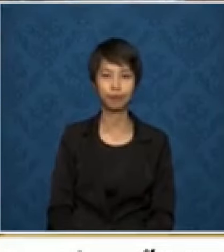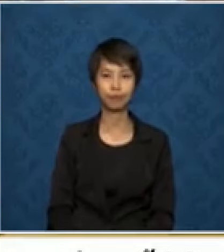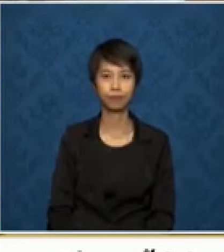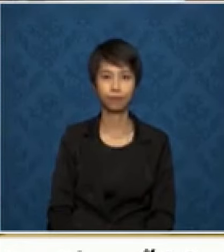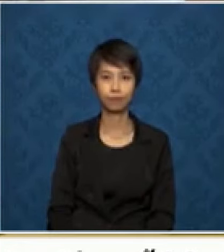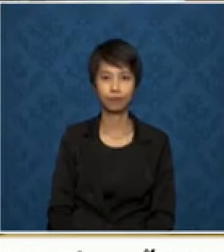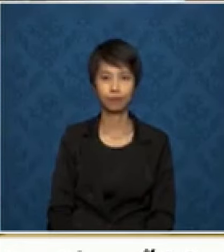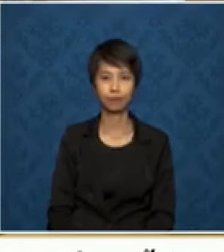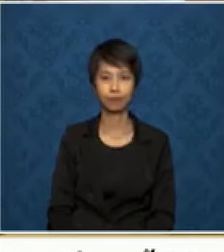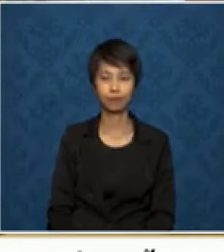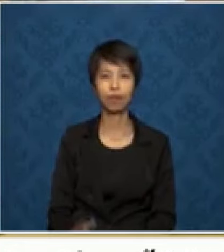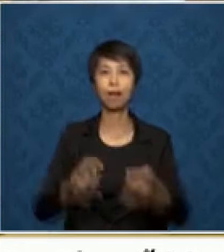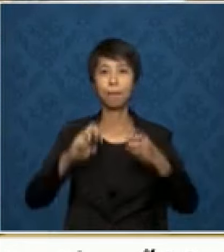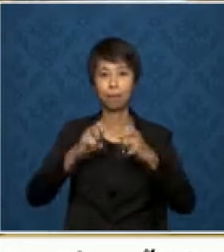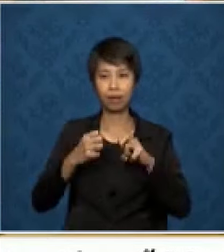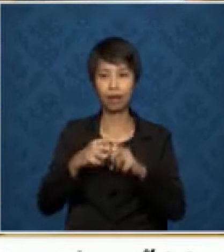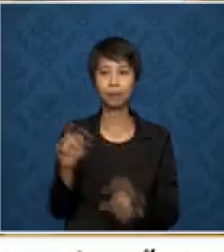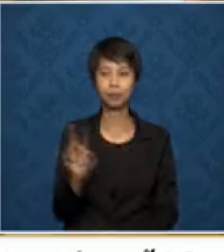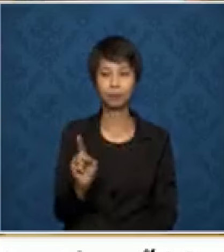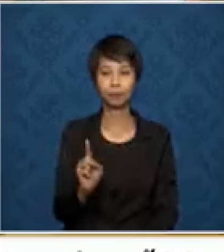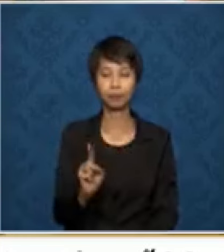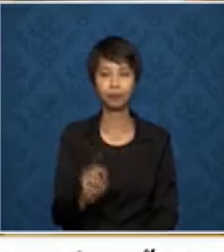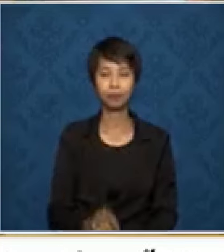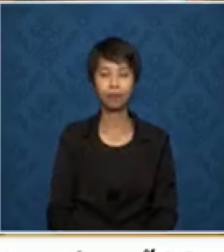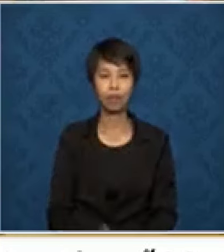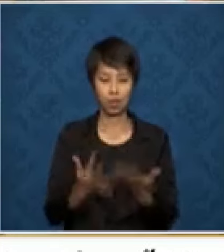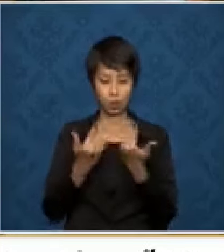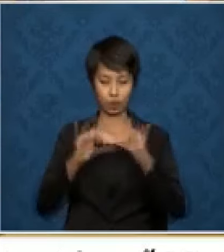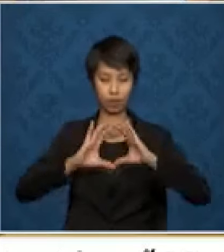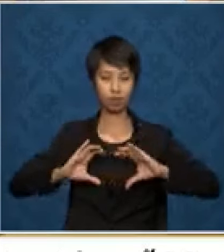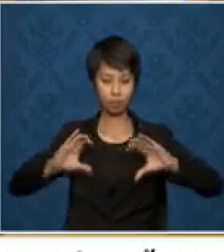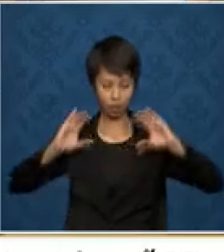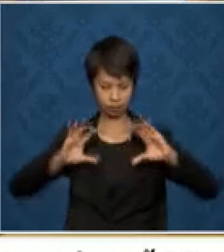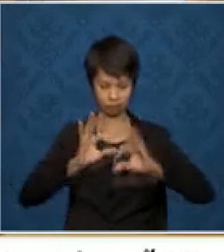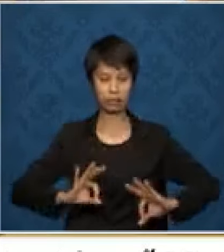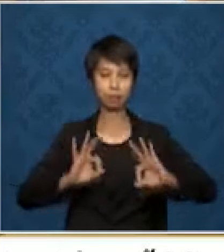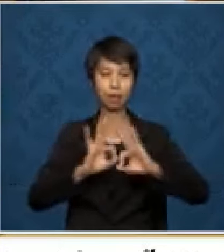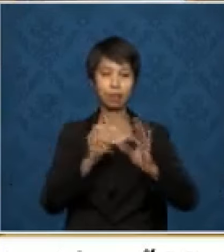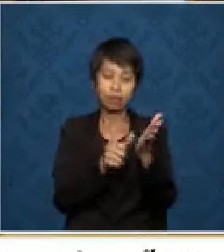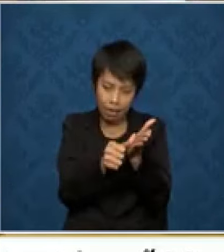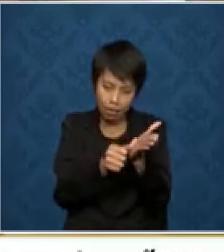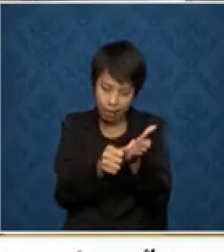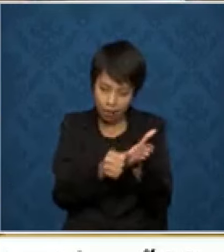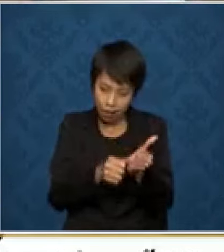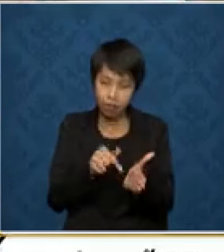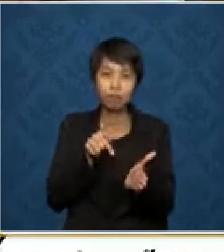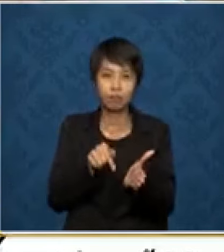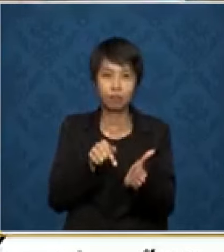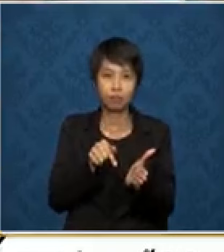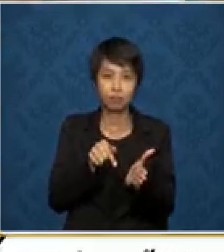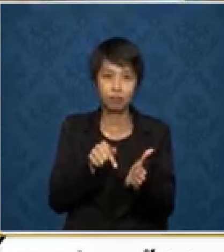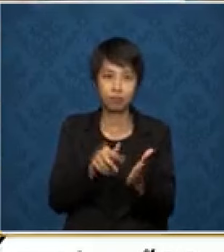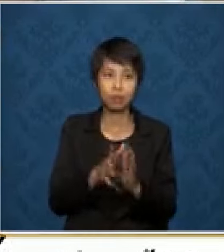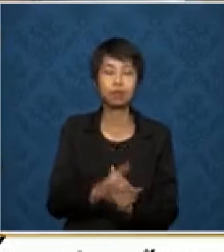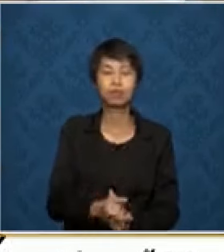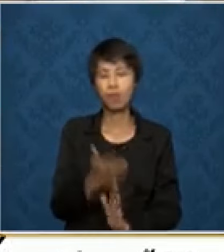ครับปัญหาใหญ่ที่สุดที่รัฐบาลนี้ต้องแก้เพราะ